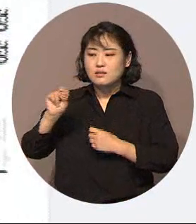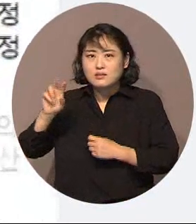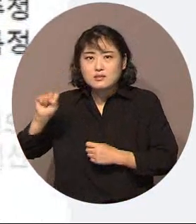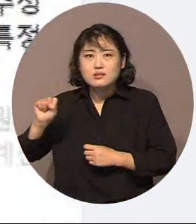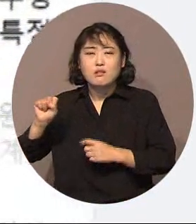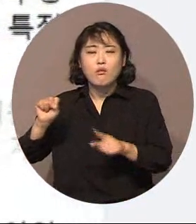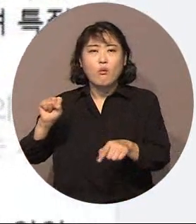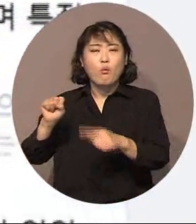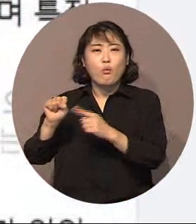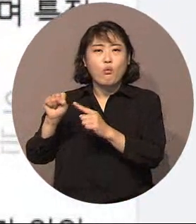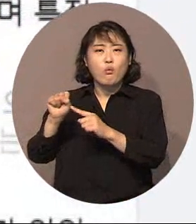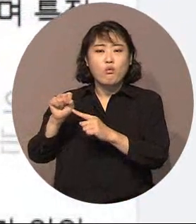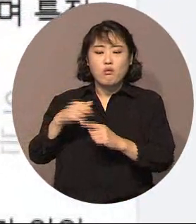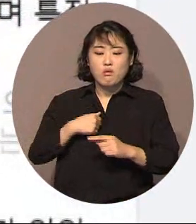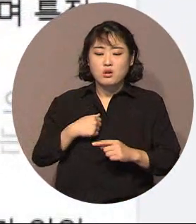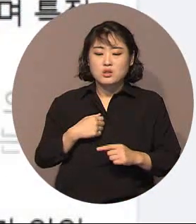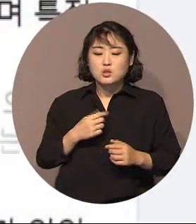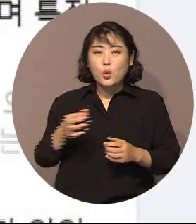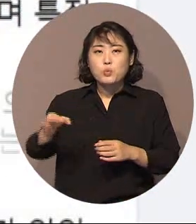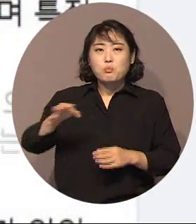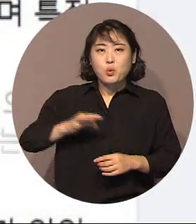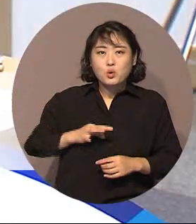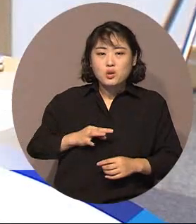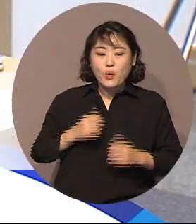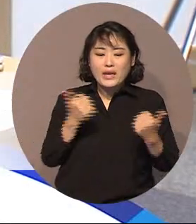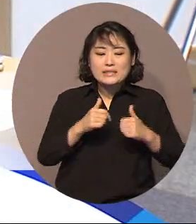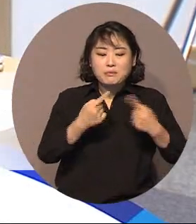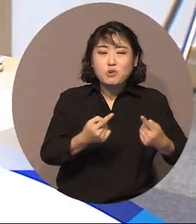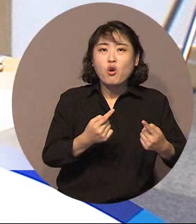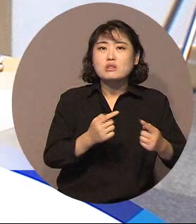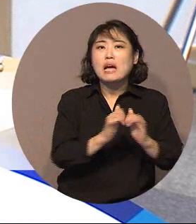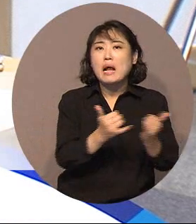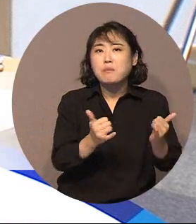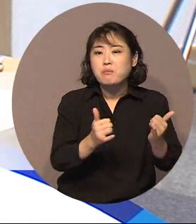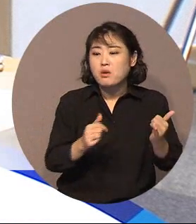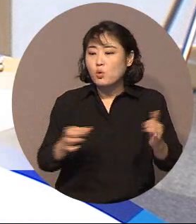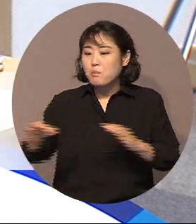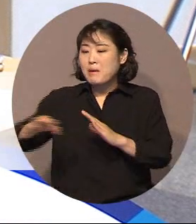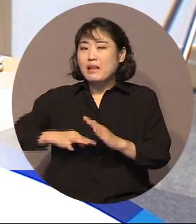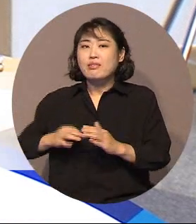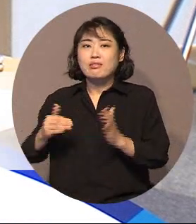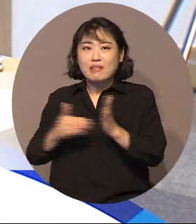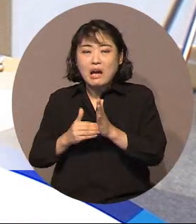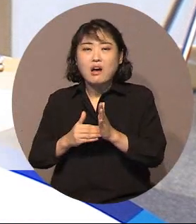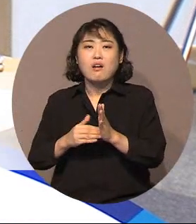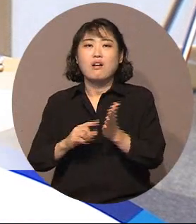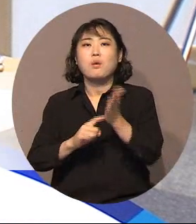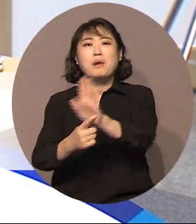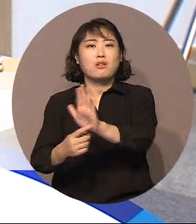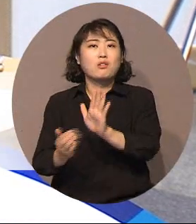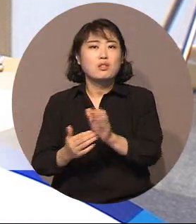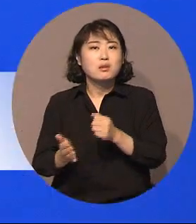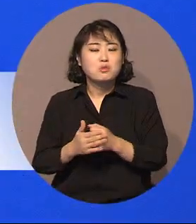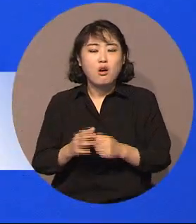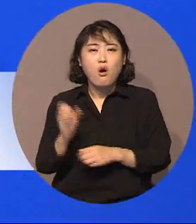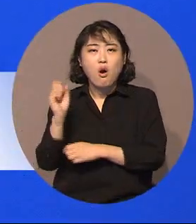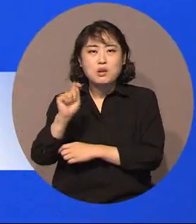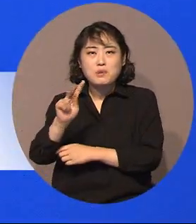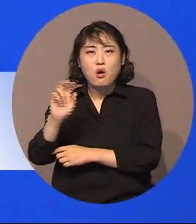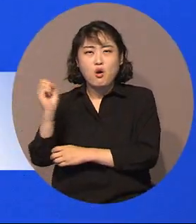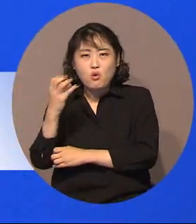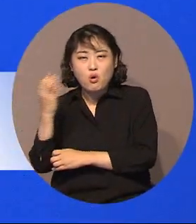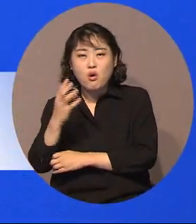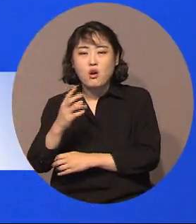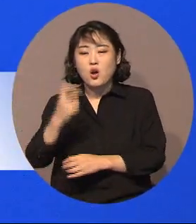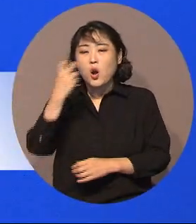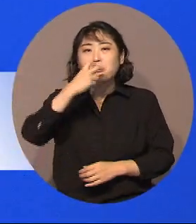명단을 돈 봉투를 받은 사람들이라며 특정 언론과 함께 정치 공작을 펼치고 있다면서 언론과 검사에